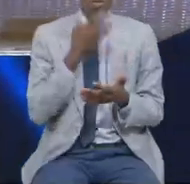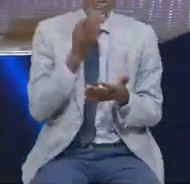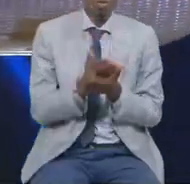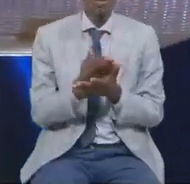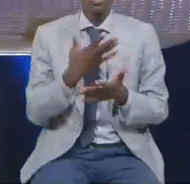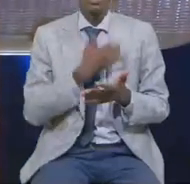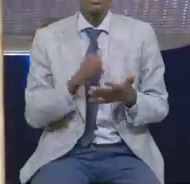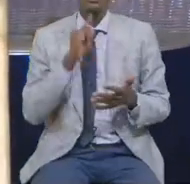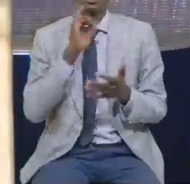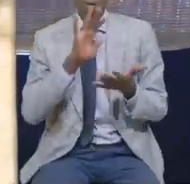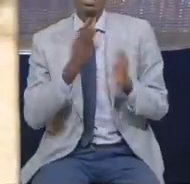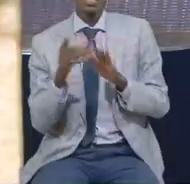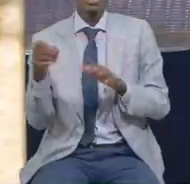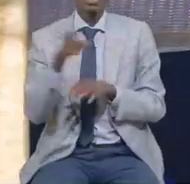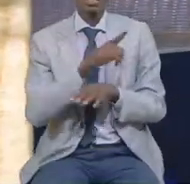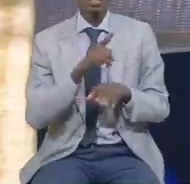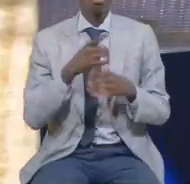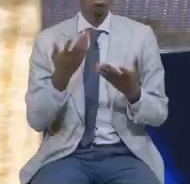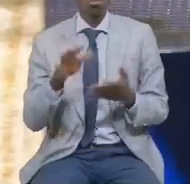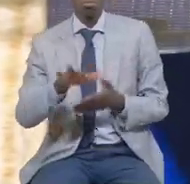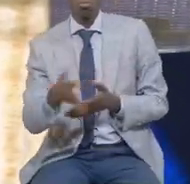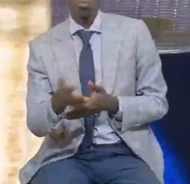ils compromettent pour perdre leur vie.